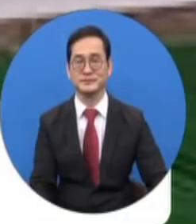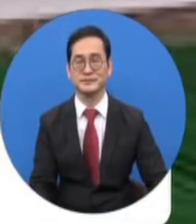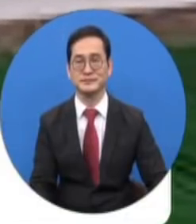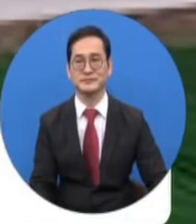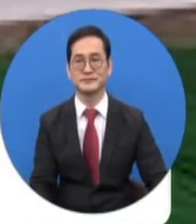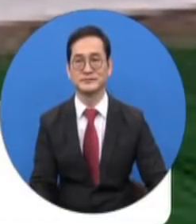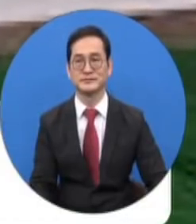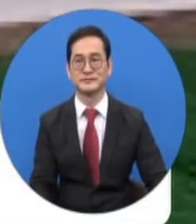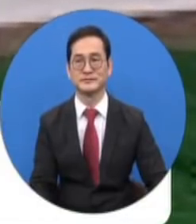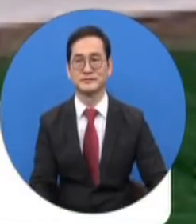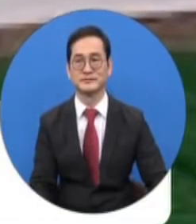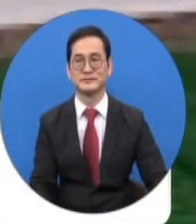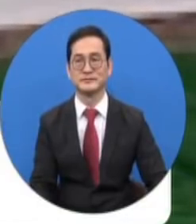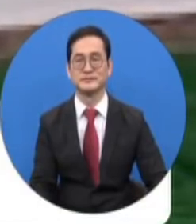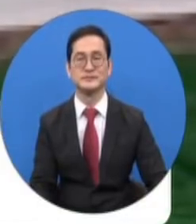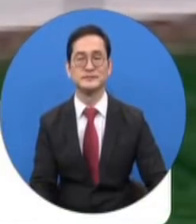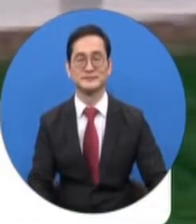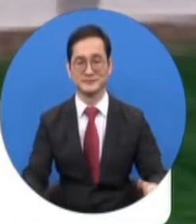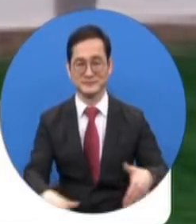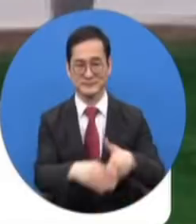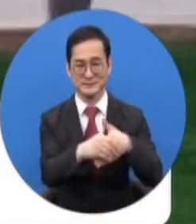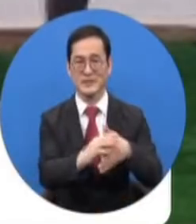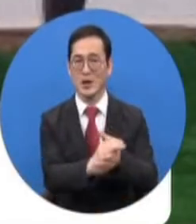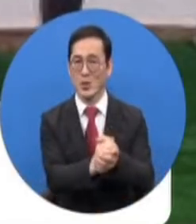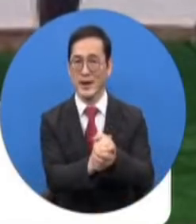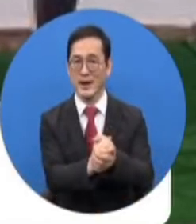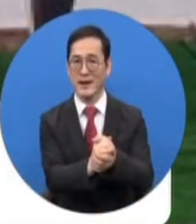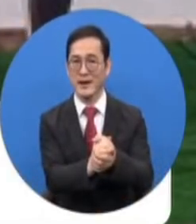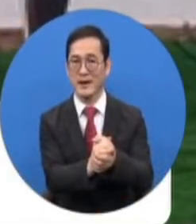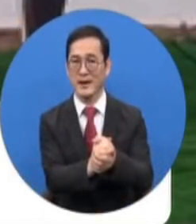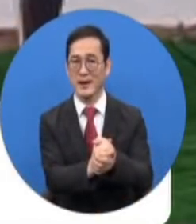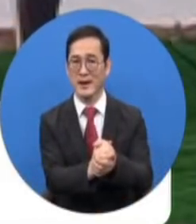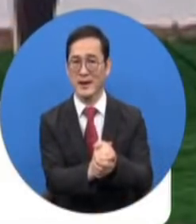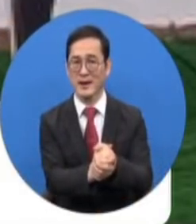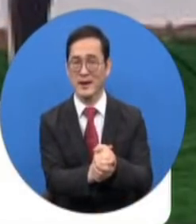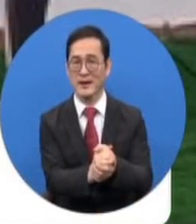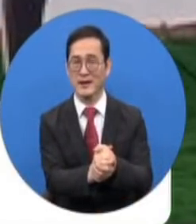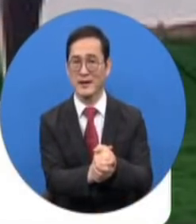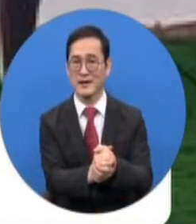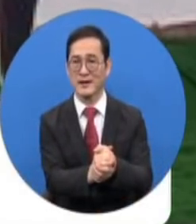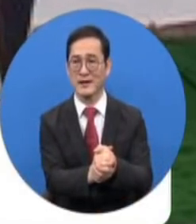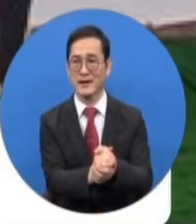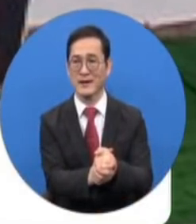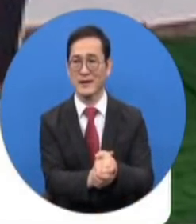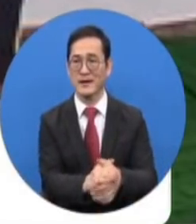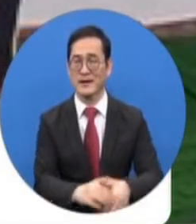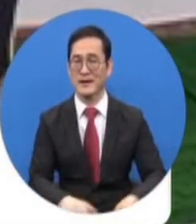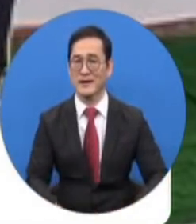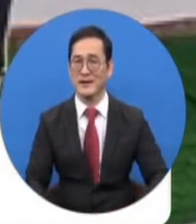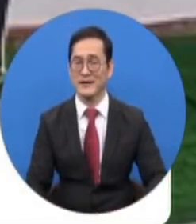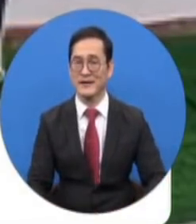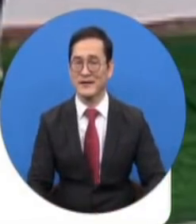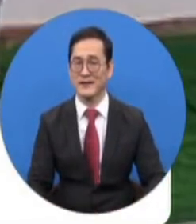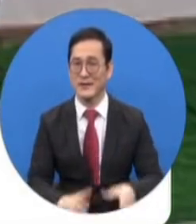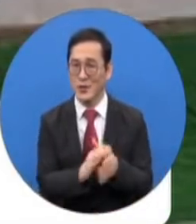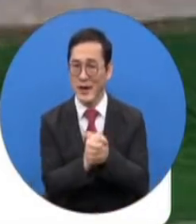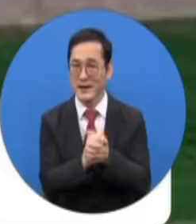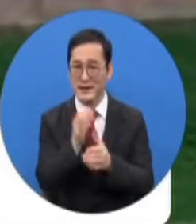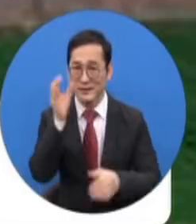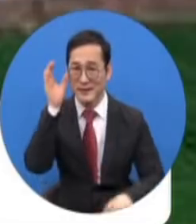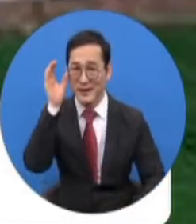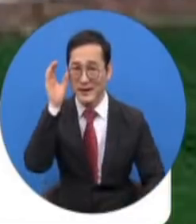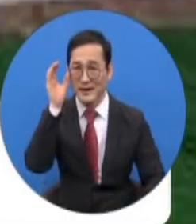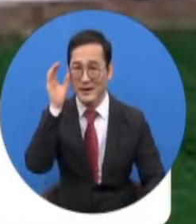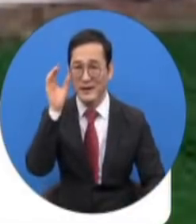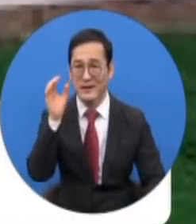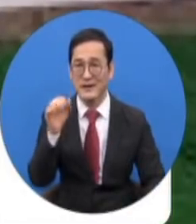수는 없겠습니다만 보수 정당의 대통령으로서 역대 전 대통령과 함께 어떤 궤를 같이